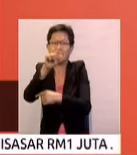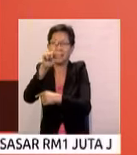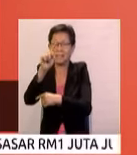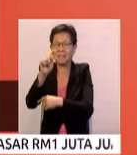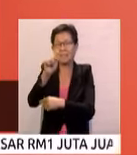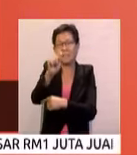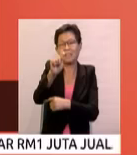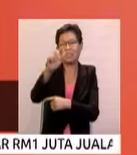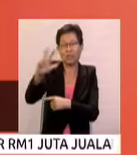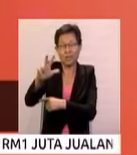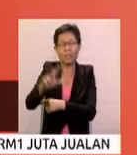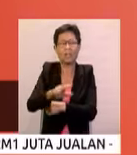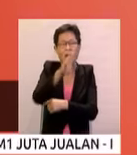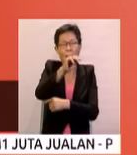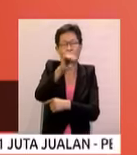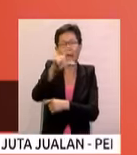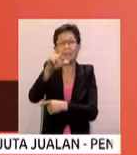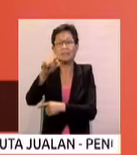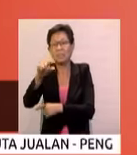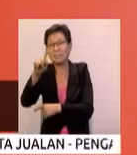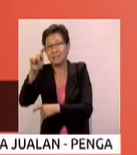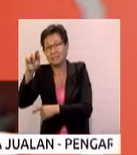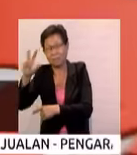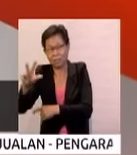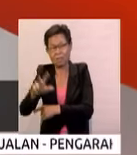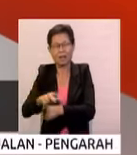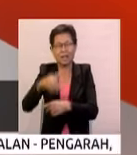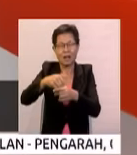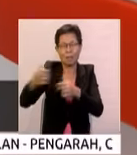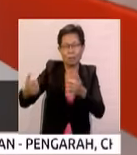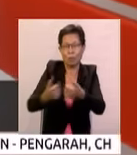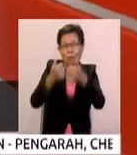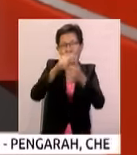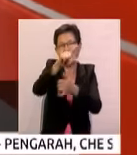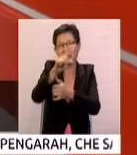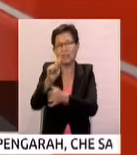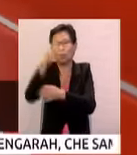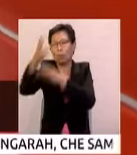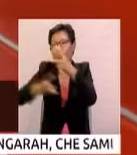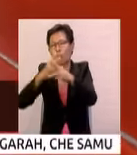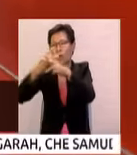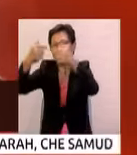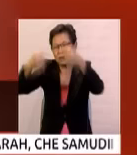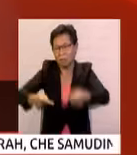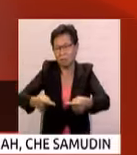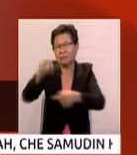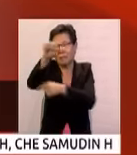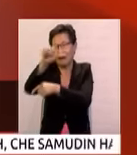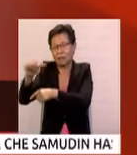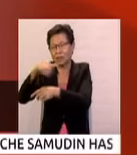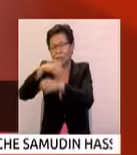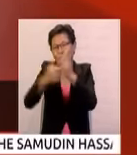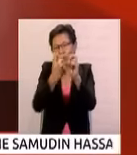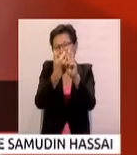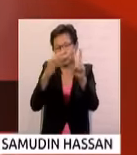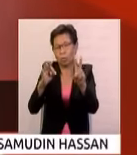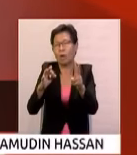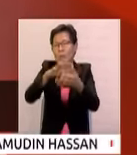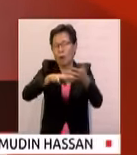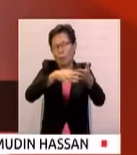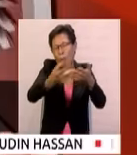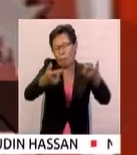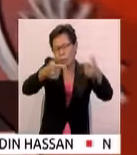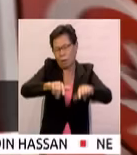R8 LMS GT3 dalam kejohanan Blackpain GT World Challenge Asia 2019 yang